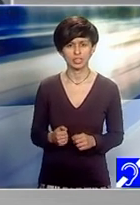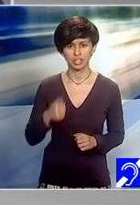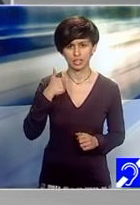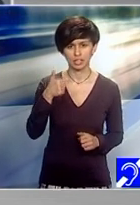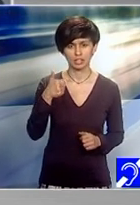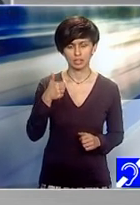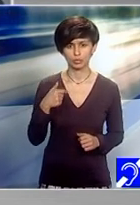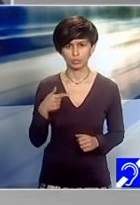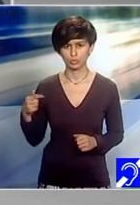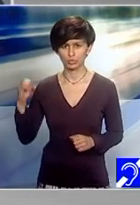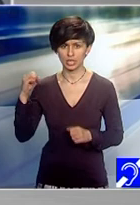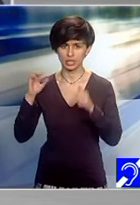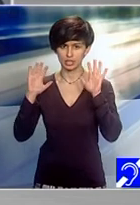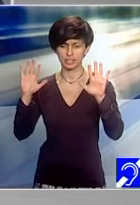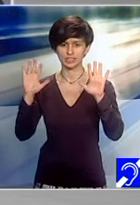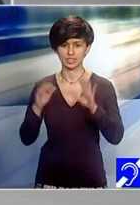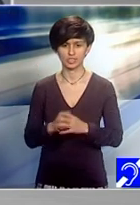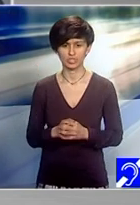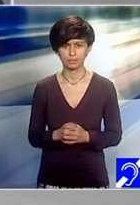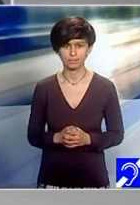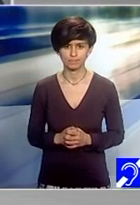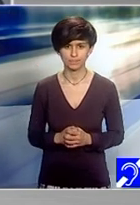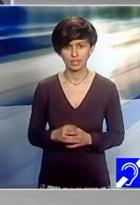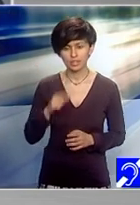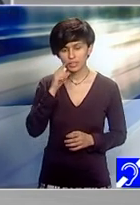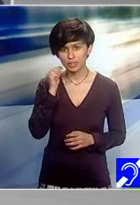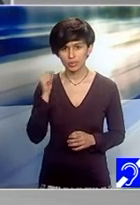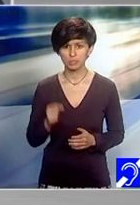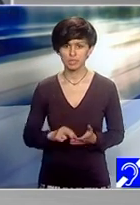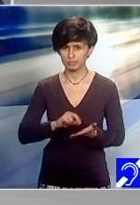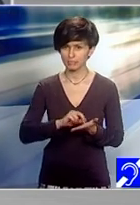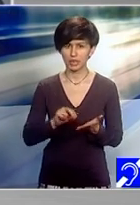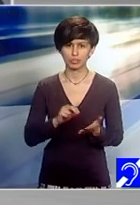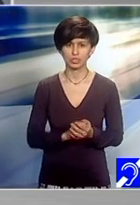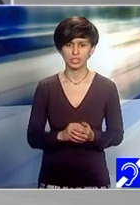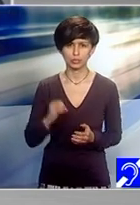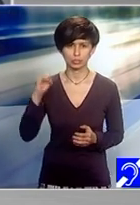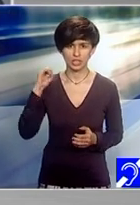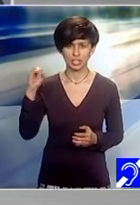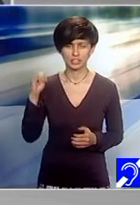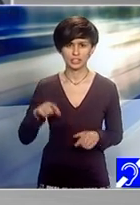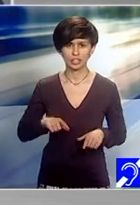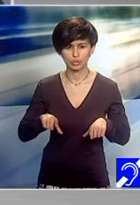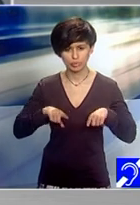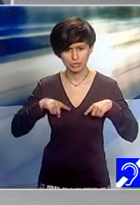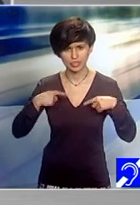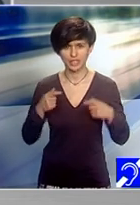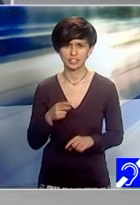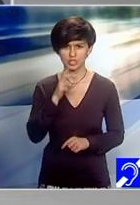0 viața cea mai rea pe care puteți să o aveți și cu 10 viața cea mai bună pe care puteți să o aveți,